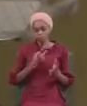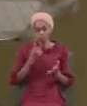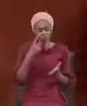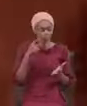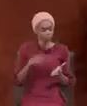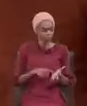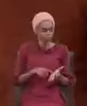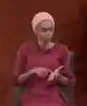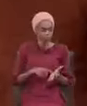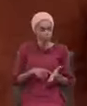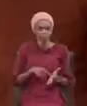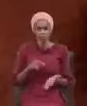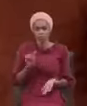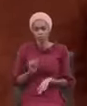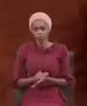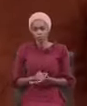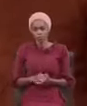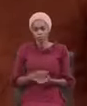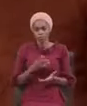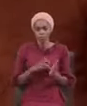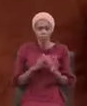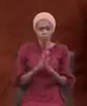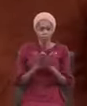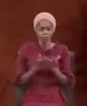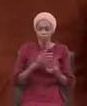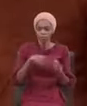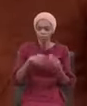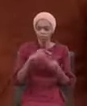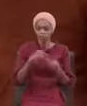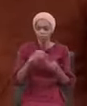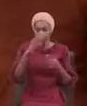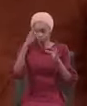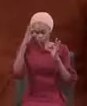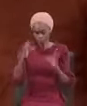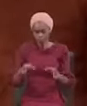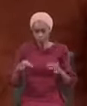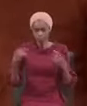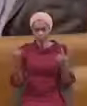la a parlé de précher présomptueux question ici